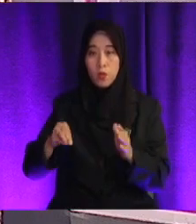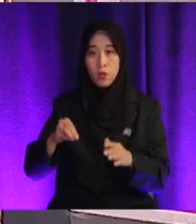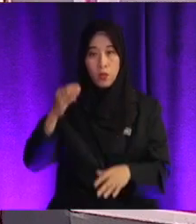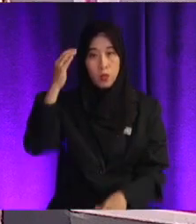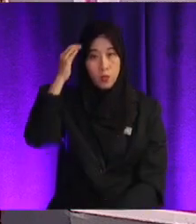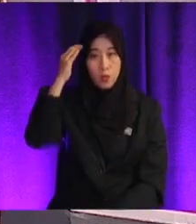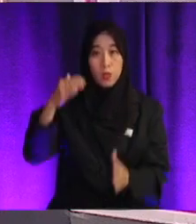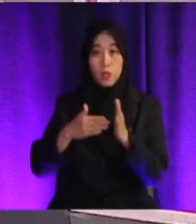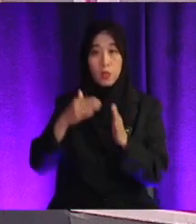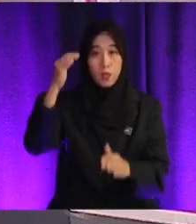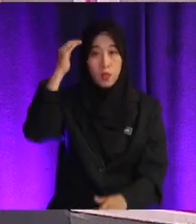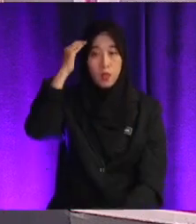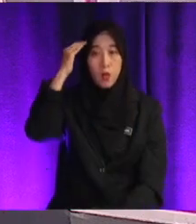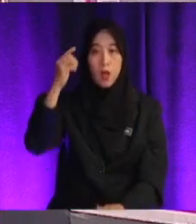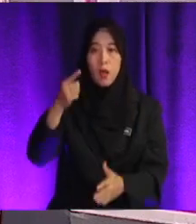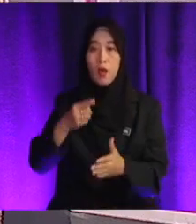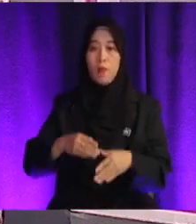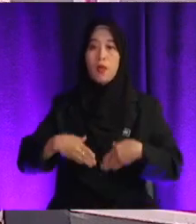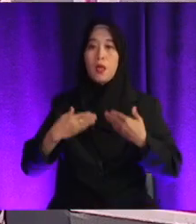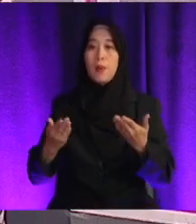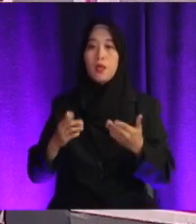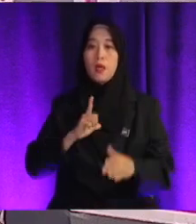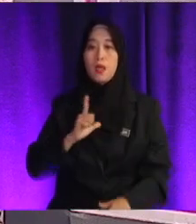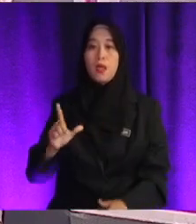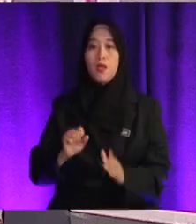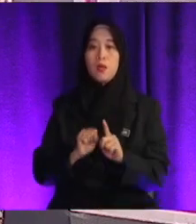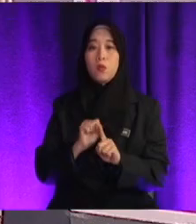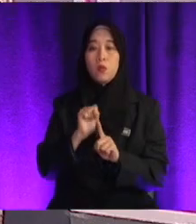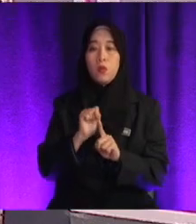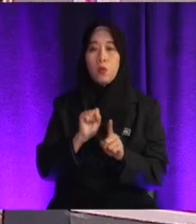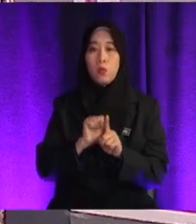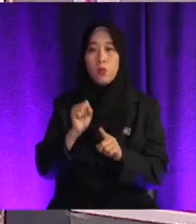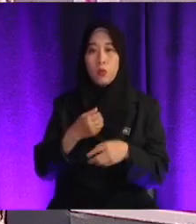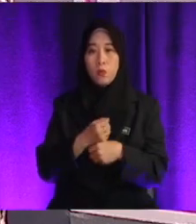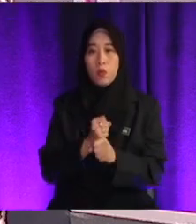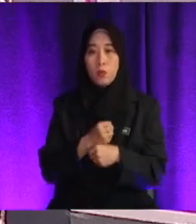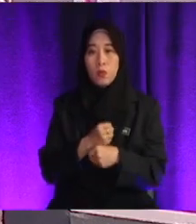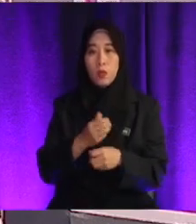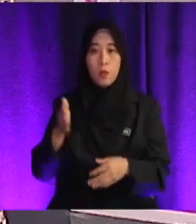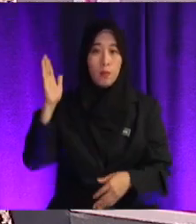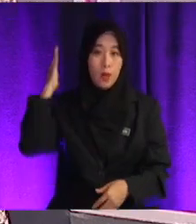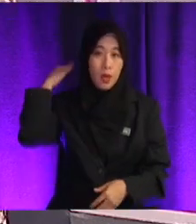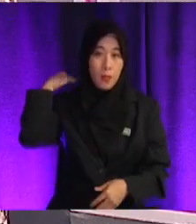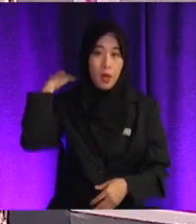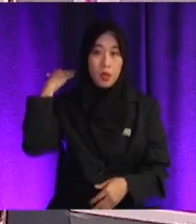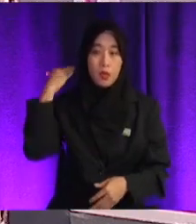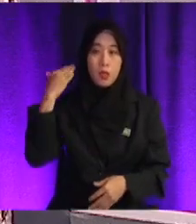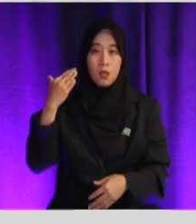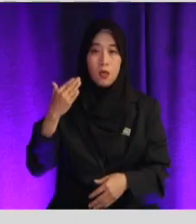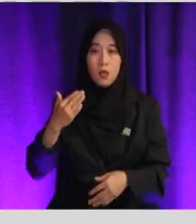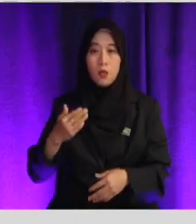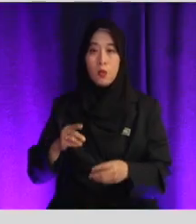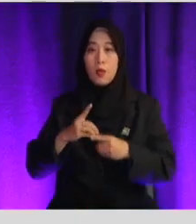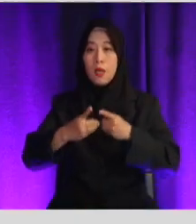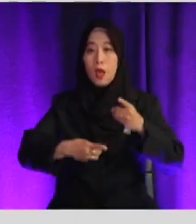suhu. Jadi dekat sini saya kongsikan bentuk laras suhu kita sebenarnya bahagian yang belakang tu dia adalah umpama macam dawai lah.